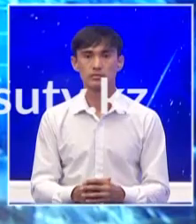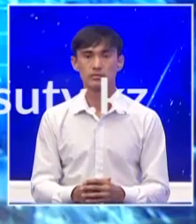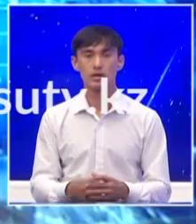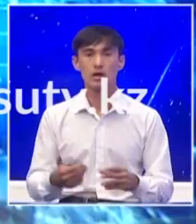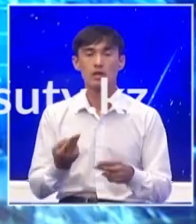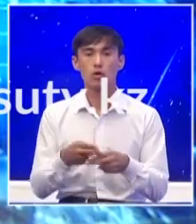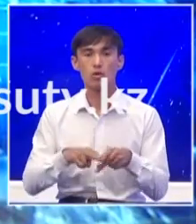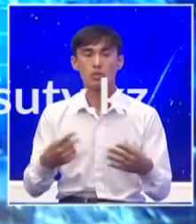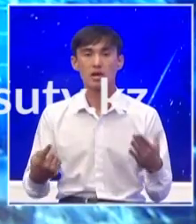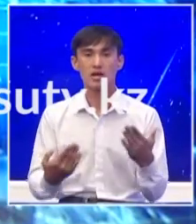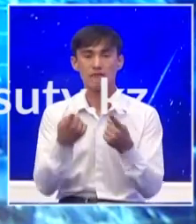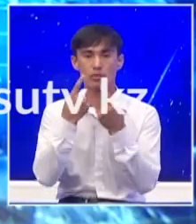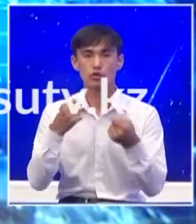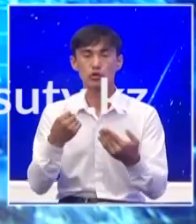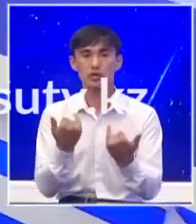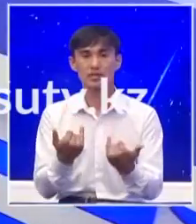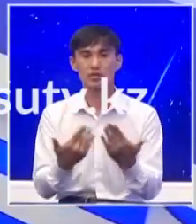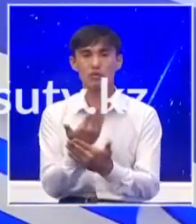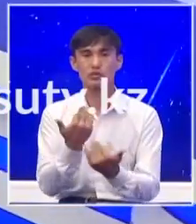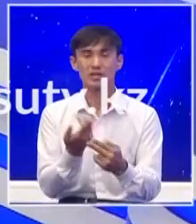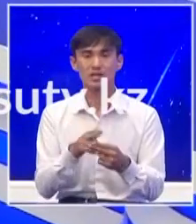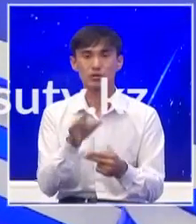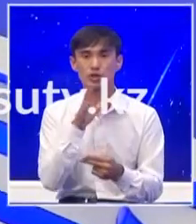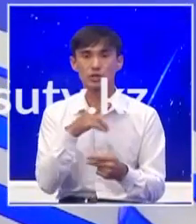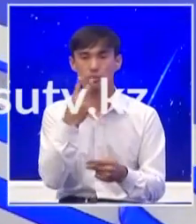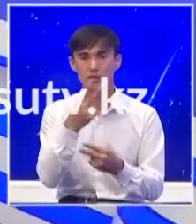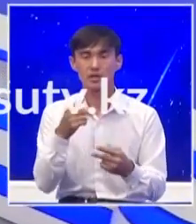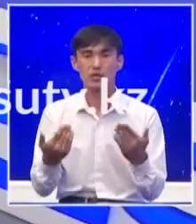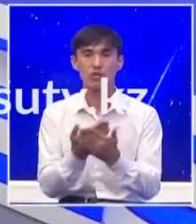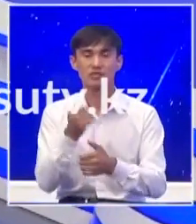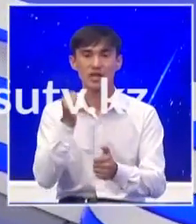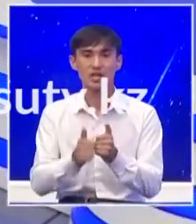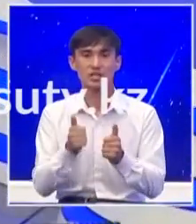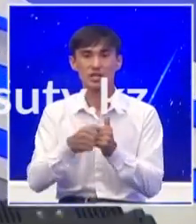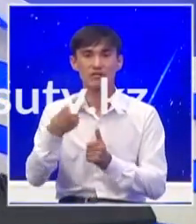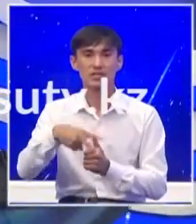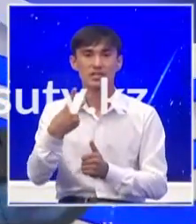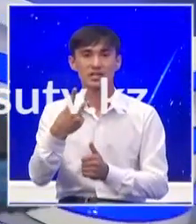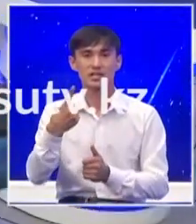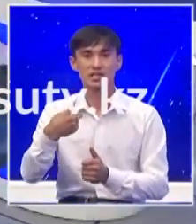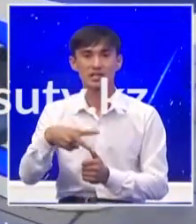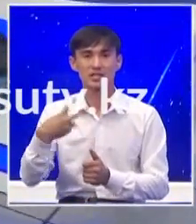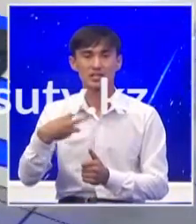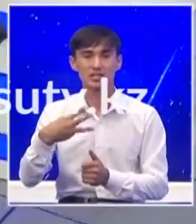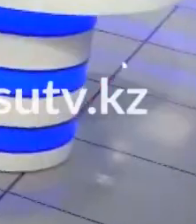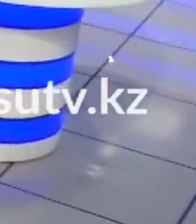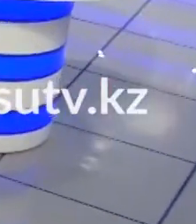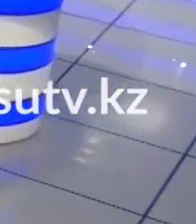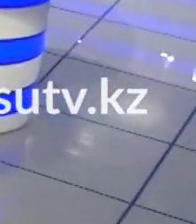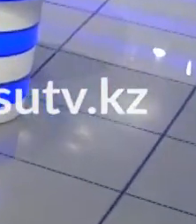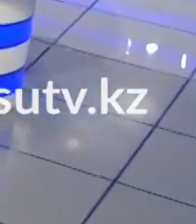Такой была информационная картина к этому часу. Смотрите программу новостей ежедневно в 21:30. До свидания.